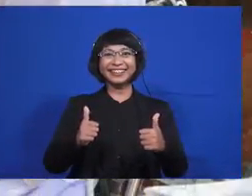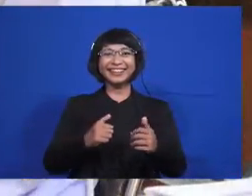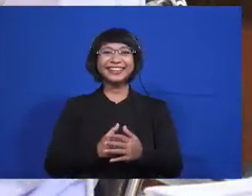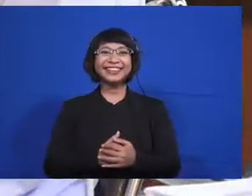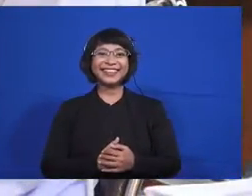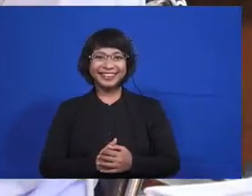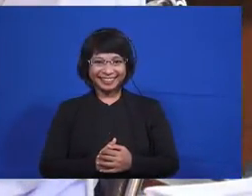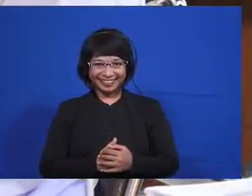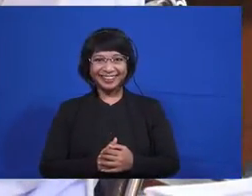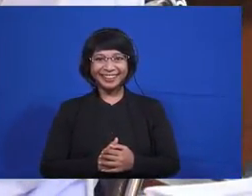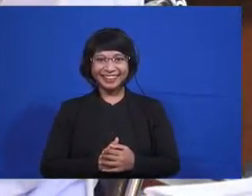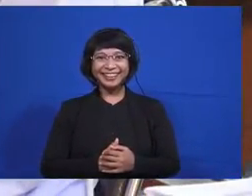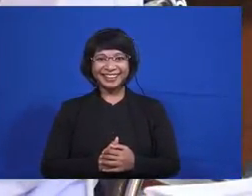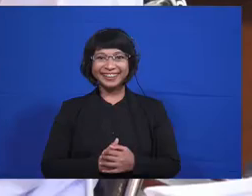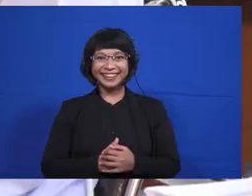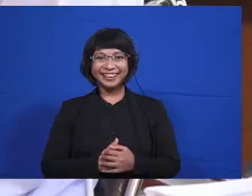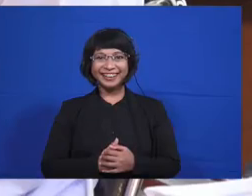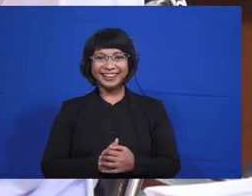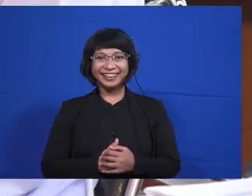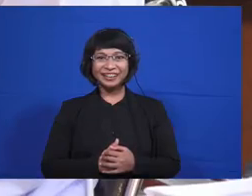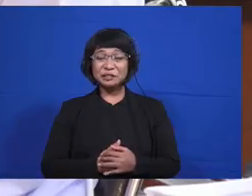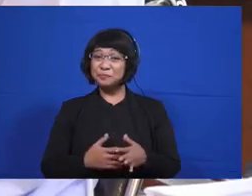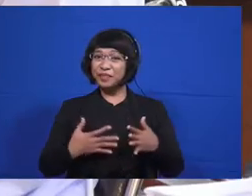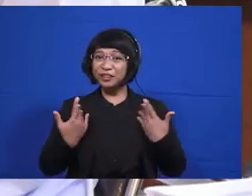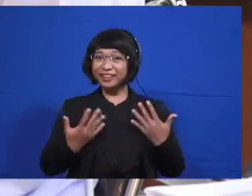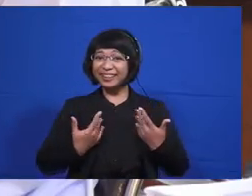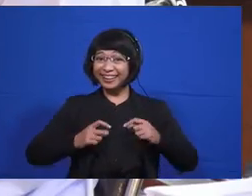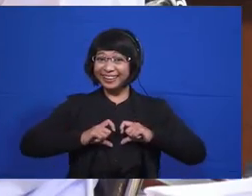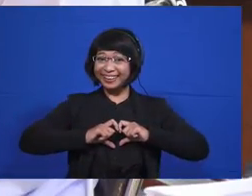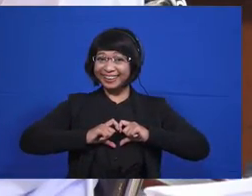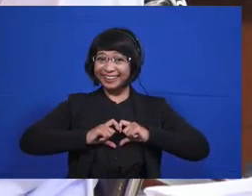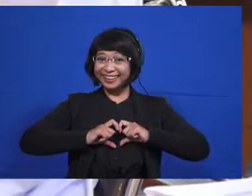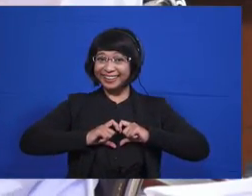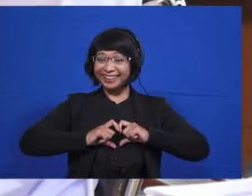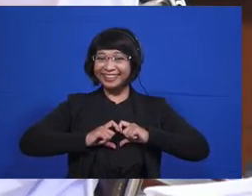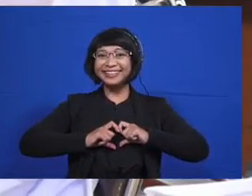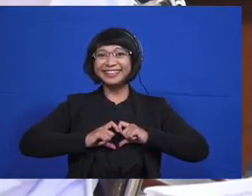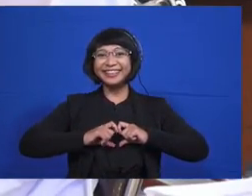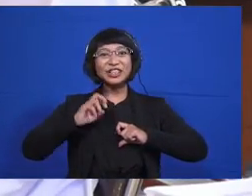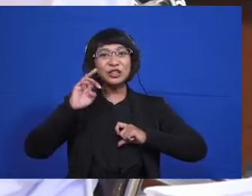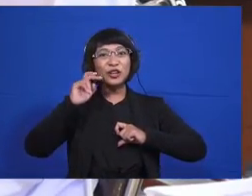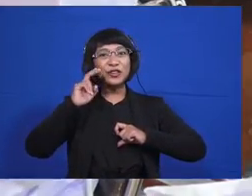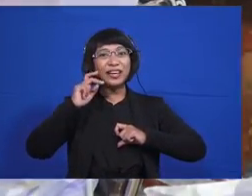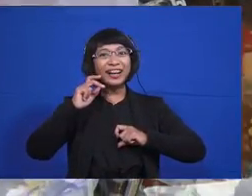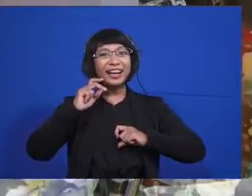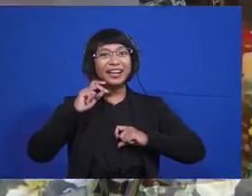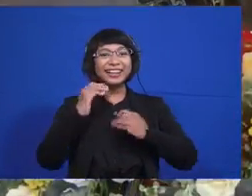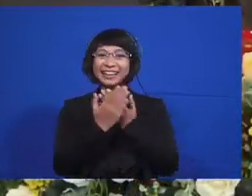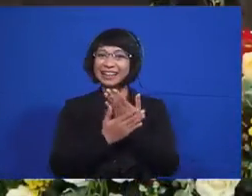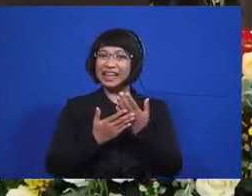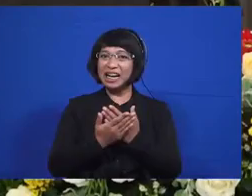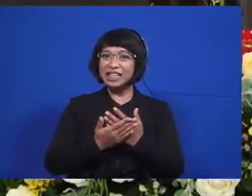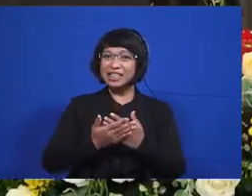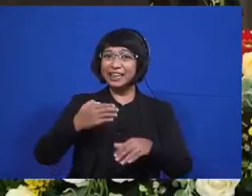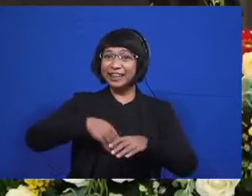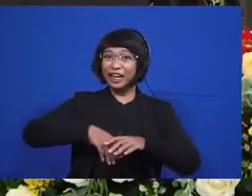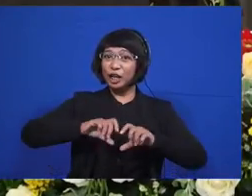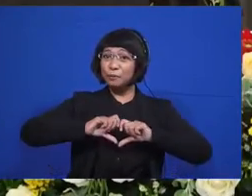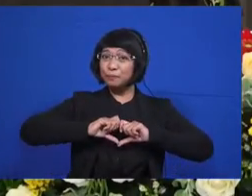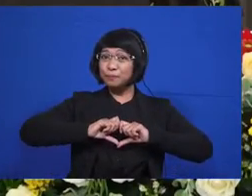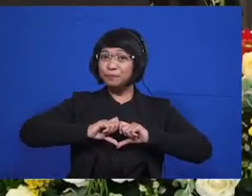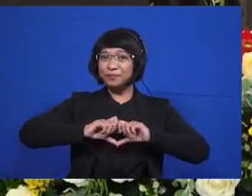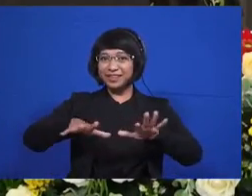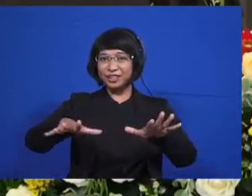Tuhan ada suasana sukacita di hati. Nah, saudara-saudariku yang terkasih dalam Tuhan,